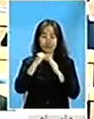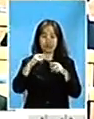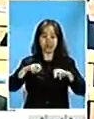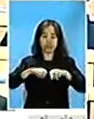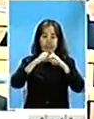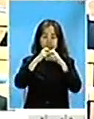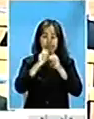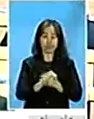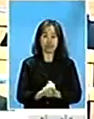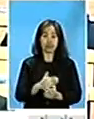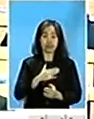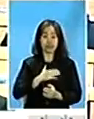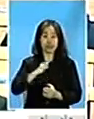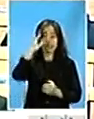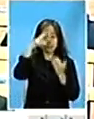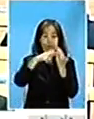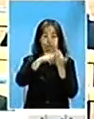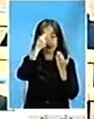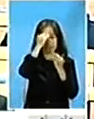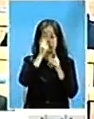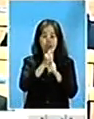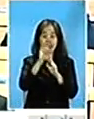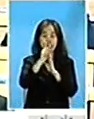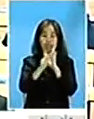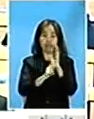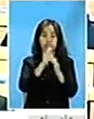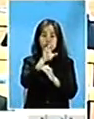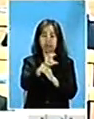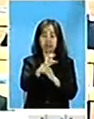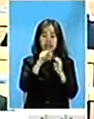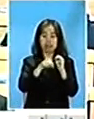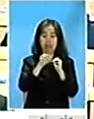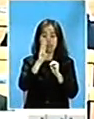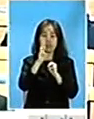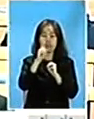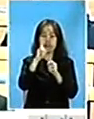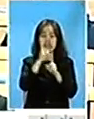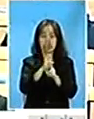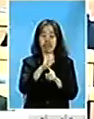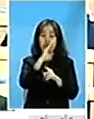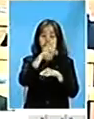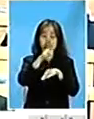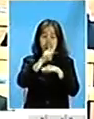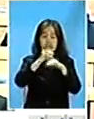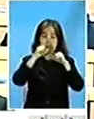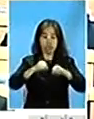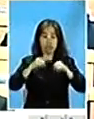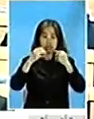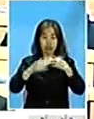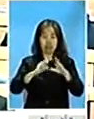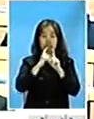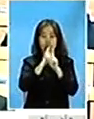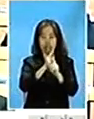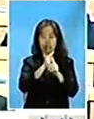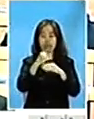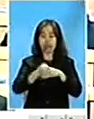ร์ที่ผมประท้วงนี่ผมประท้วงตามข้อบังคับและตามสิทธิ์ของสมาชิกในเมื่อท่านประธานวินิจฉัยแล้วนี่ก็ต้องเป็นเรื่องว่าสิ้นสุดแ